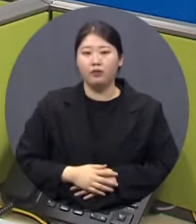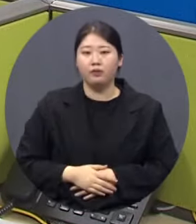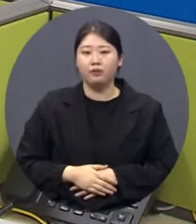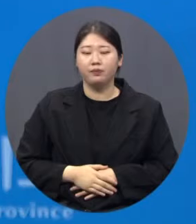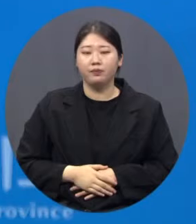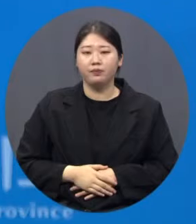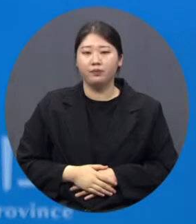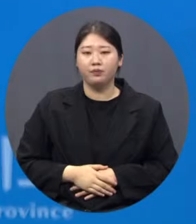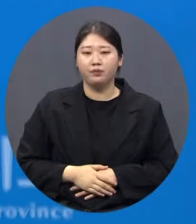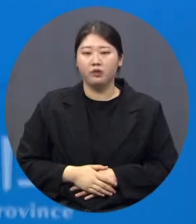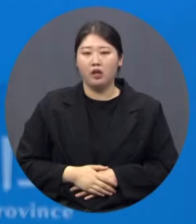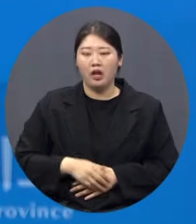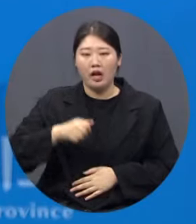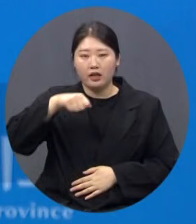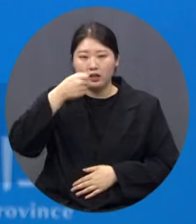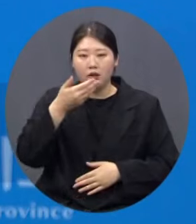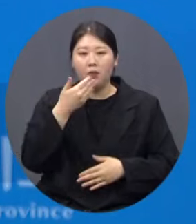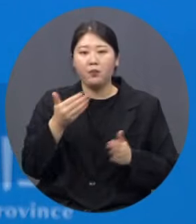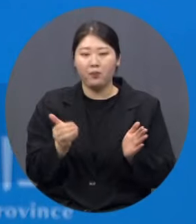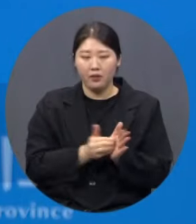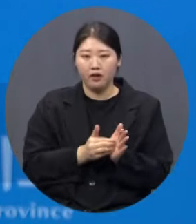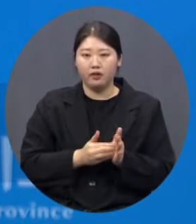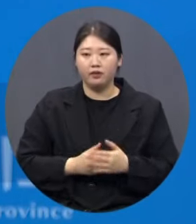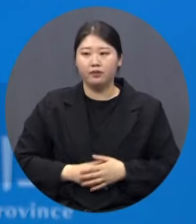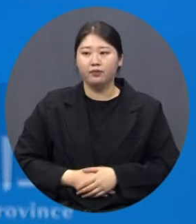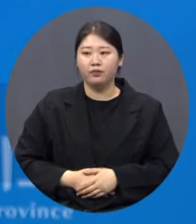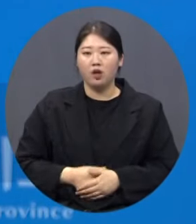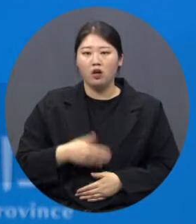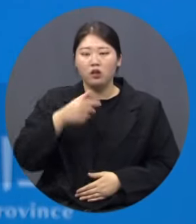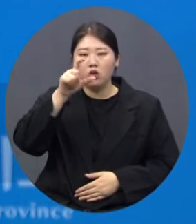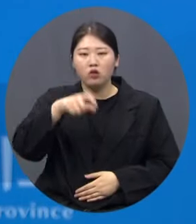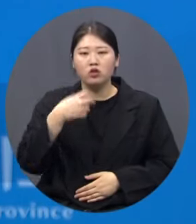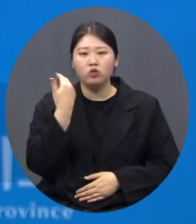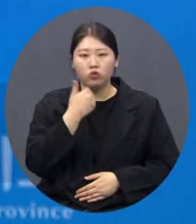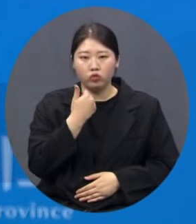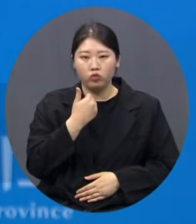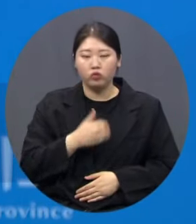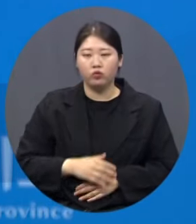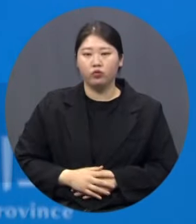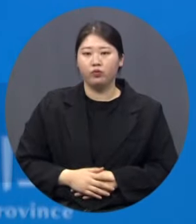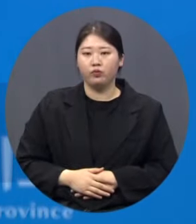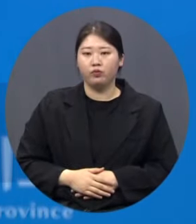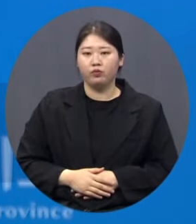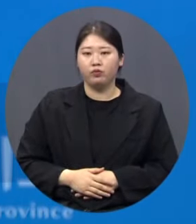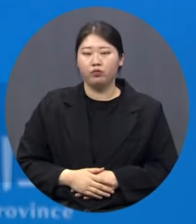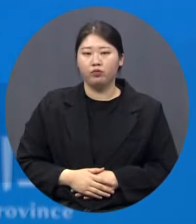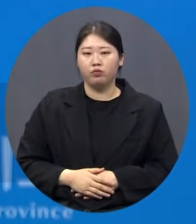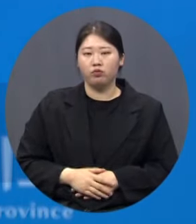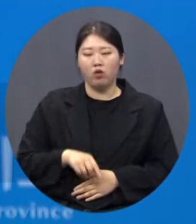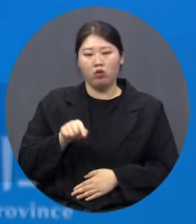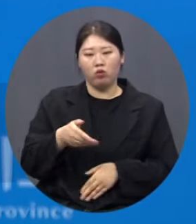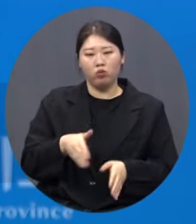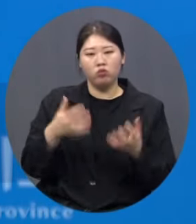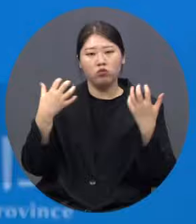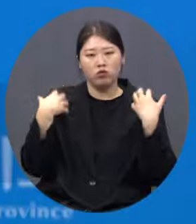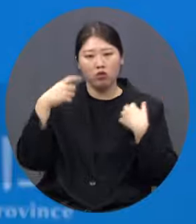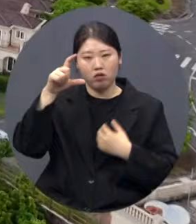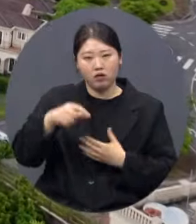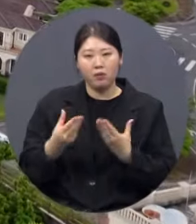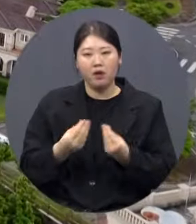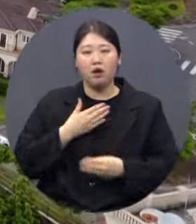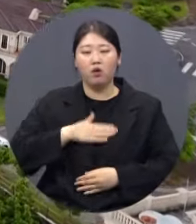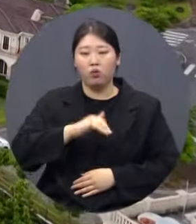보입니다 식사는 했습니다 그 식사 계산은 누가 그는 어 도해사 한 것으로 알고